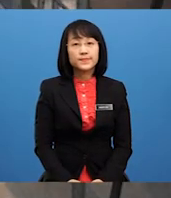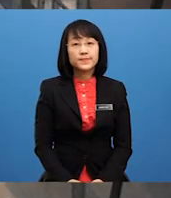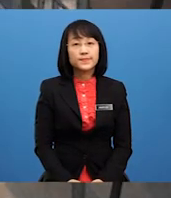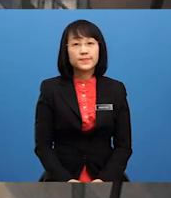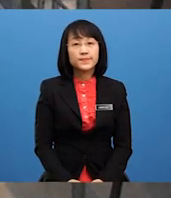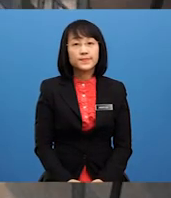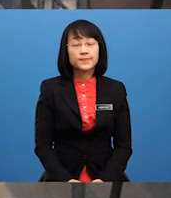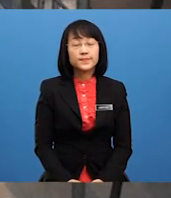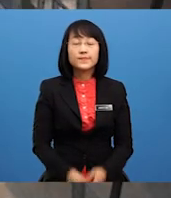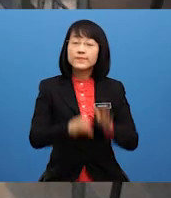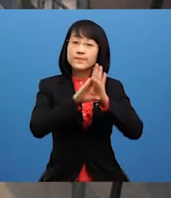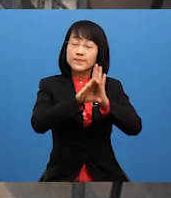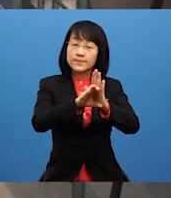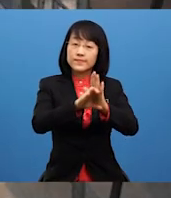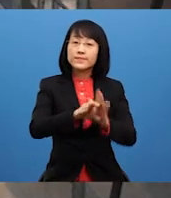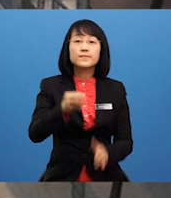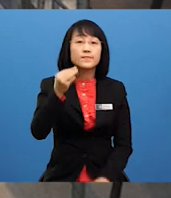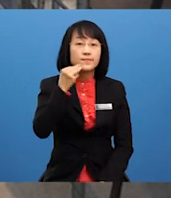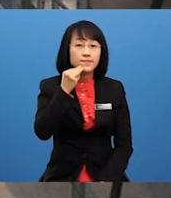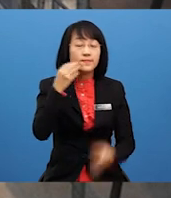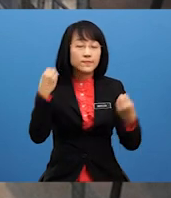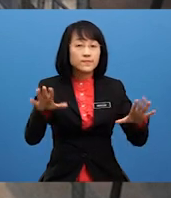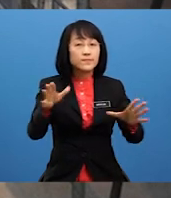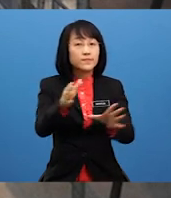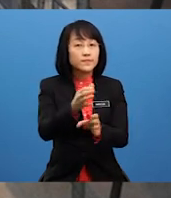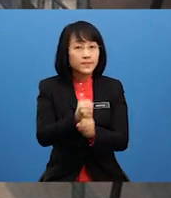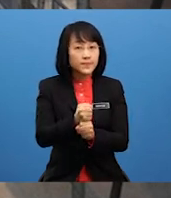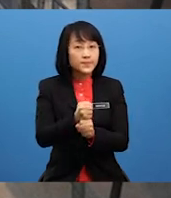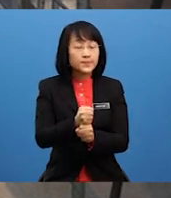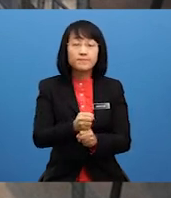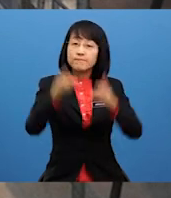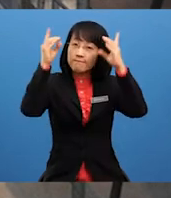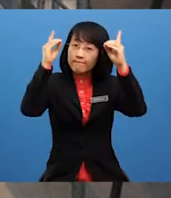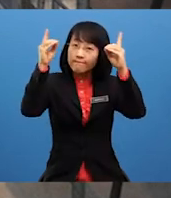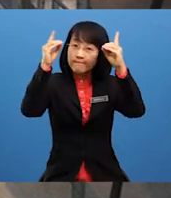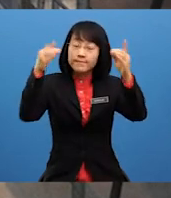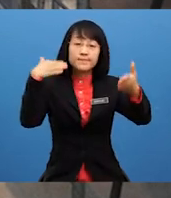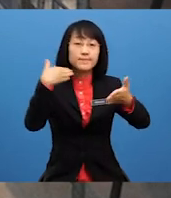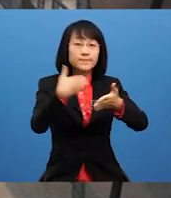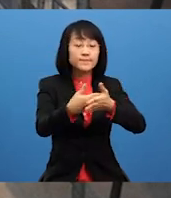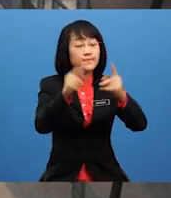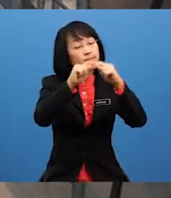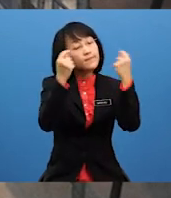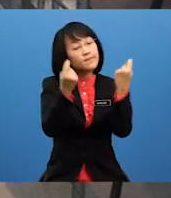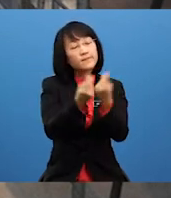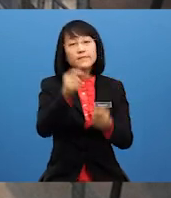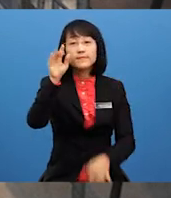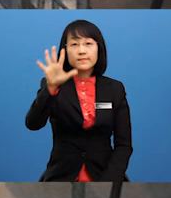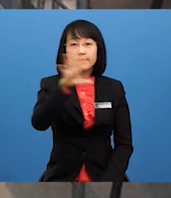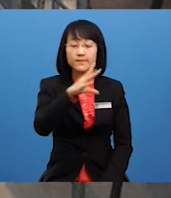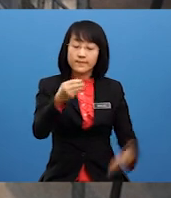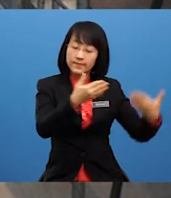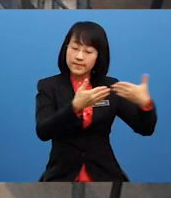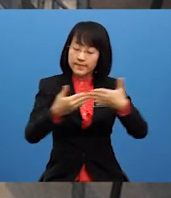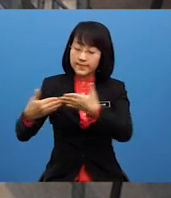Sebagai contohnya, Mahani telah mendapat pendidikan sehingga tingkatan 5 dan